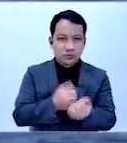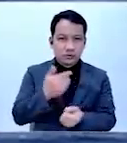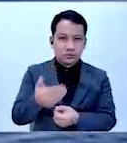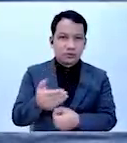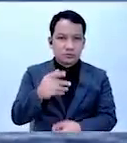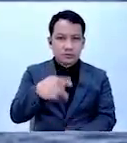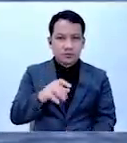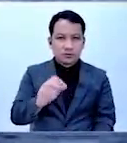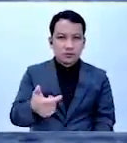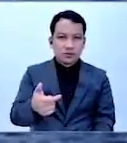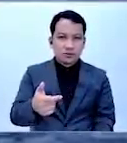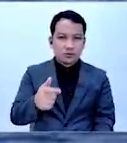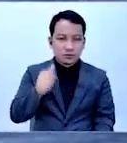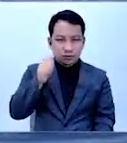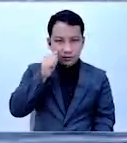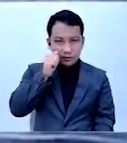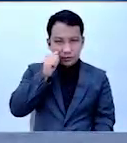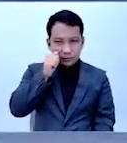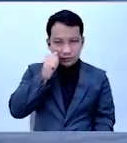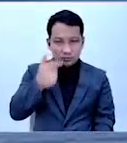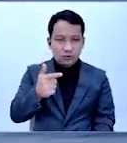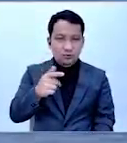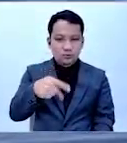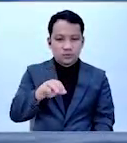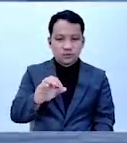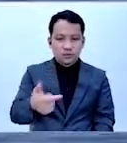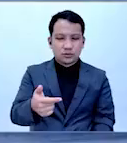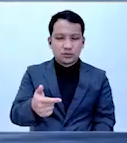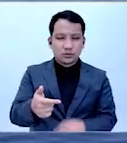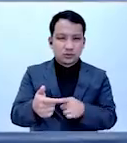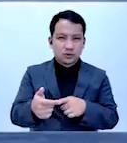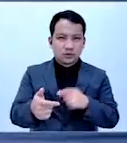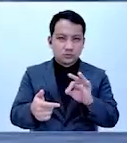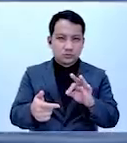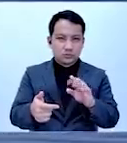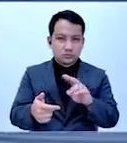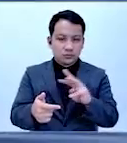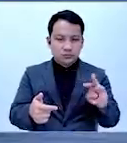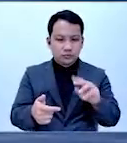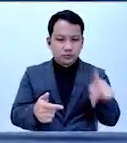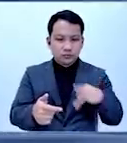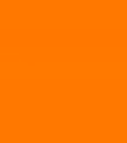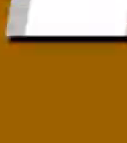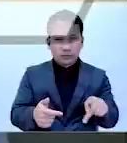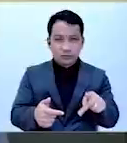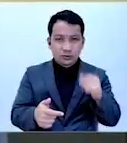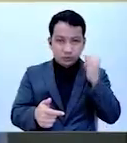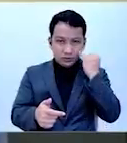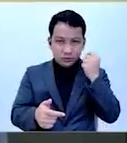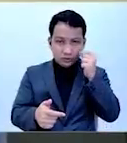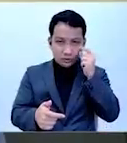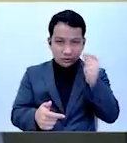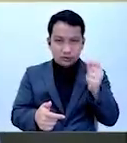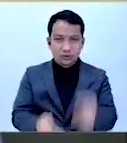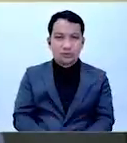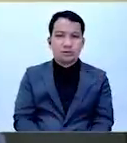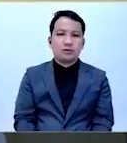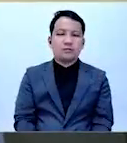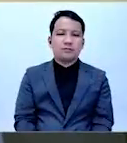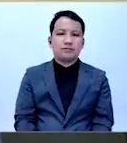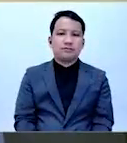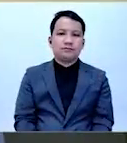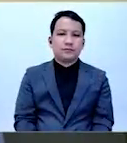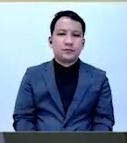Commandant Admiral Ronnie Gavan at PCG Spokesperson for the West Philippine Sea, Jay Tariela. This is not the first time that we